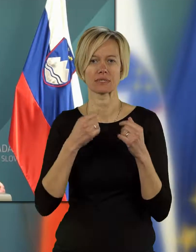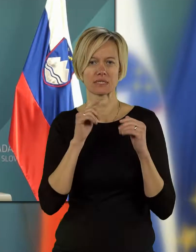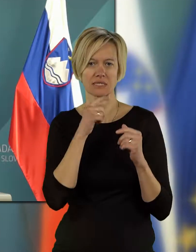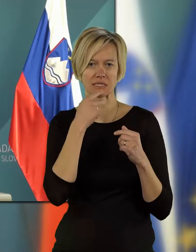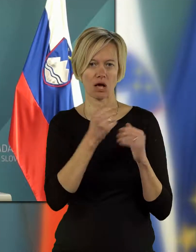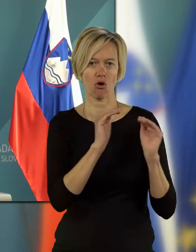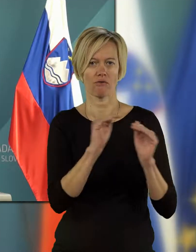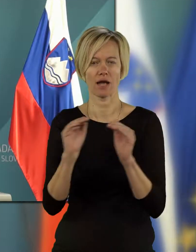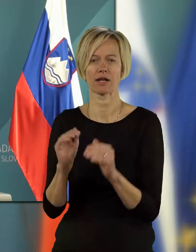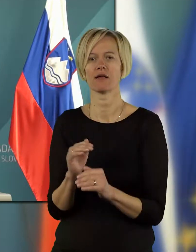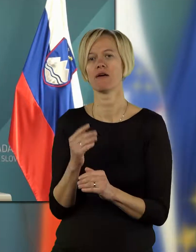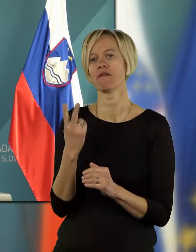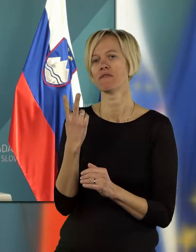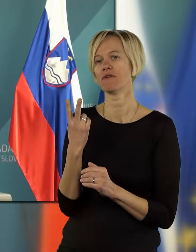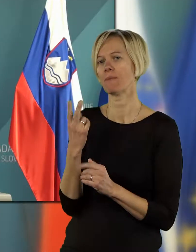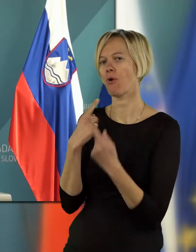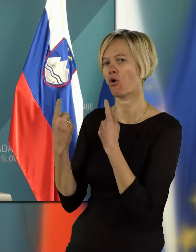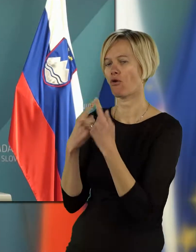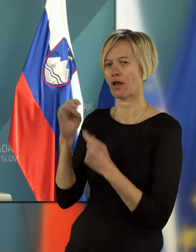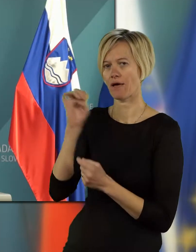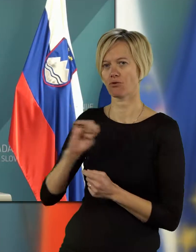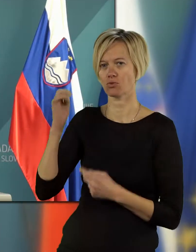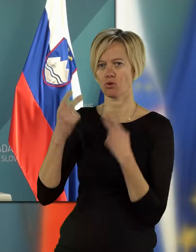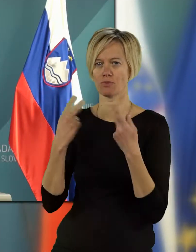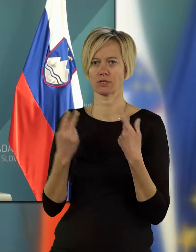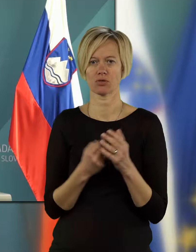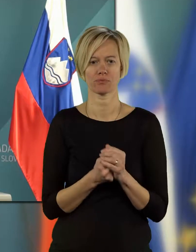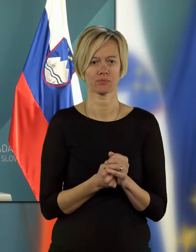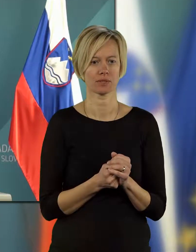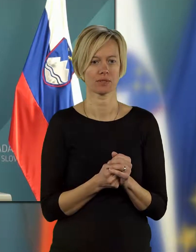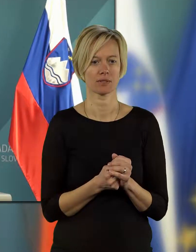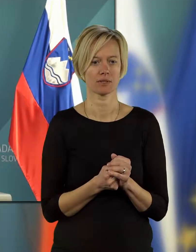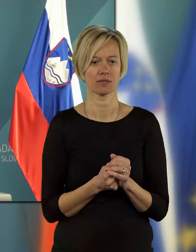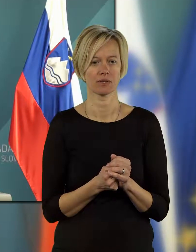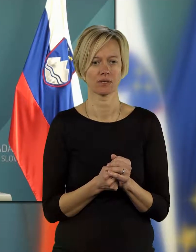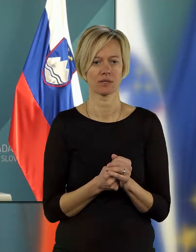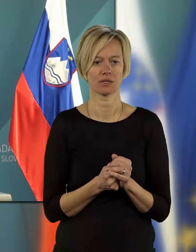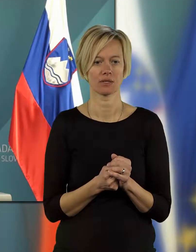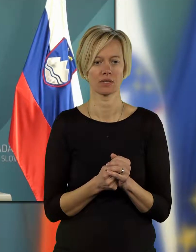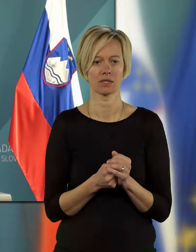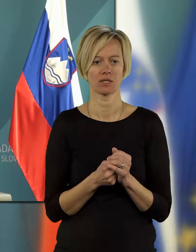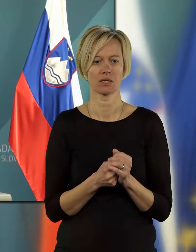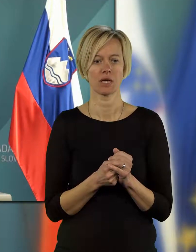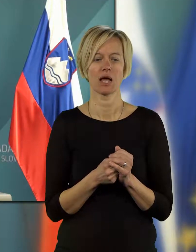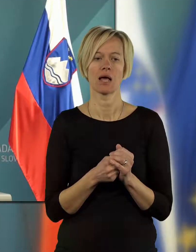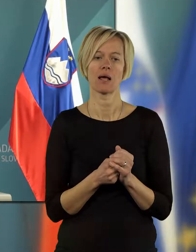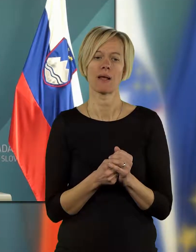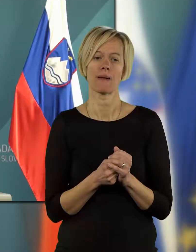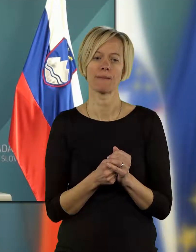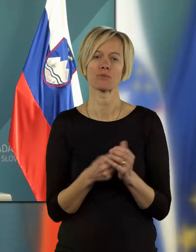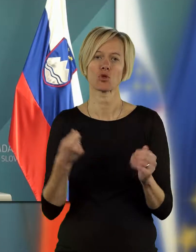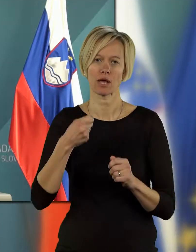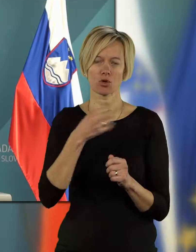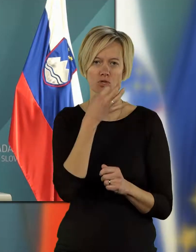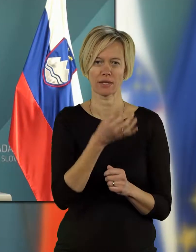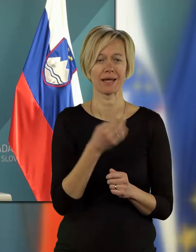zavzeto zagovarjali v pogovorih z Evropsko komisijo. Če ni več podvprašanje, ne? Ja. Glede na to, da